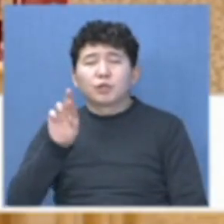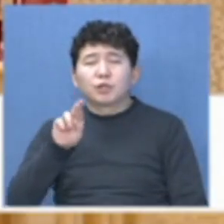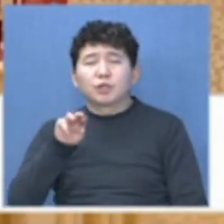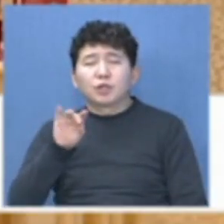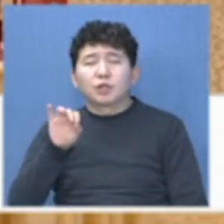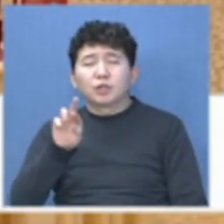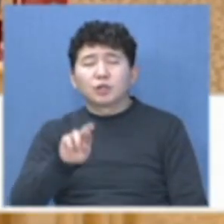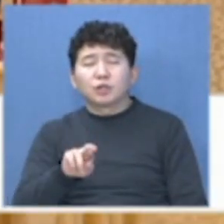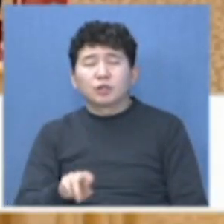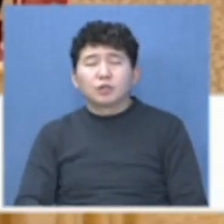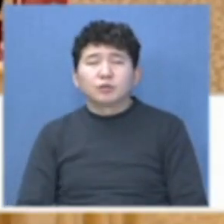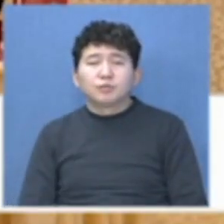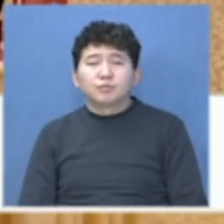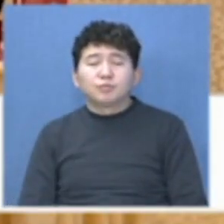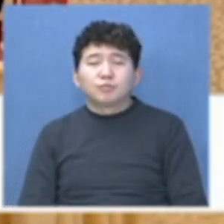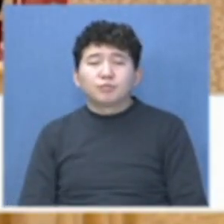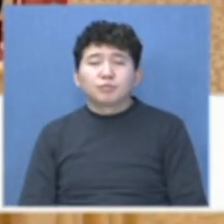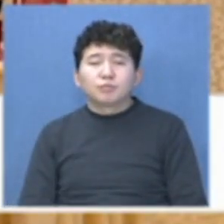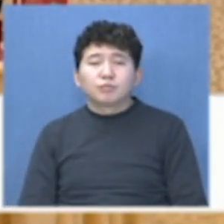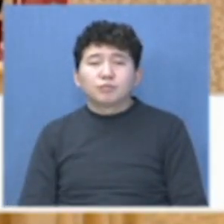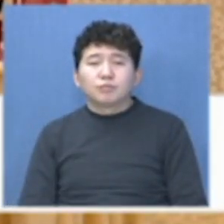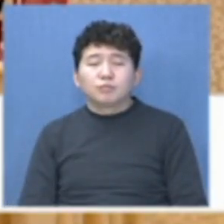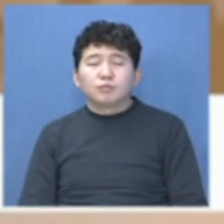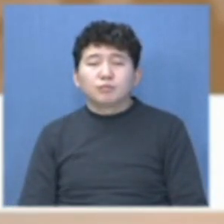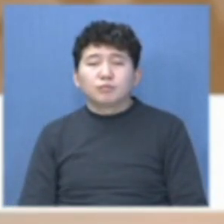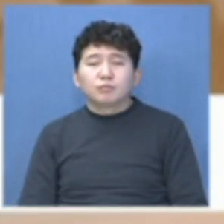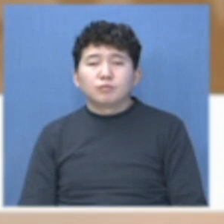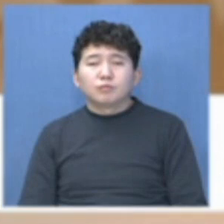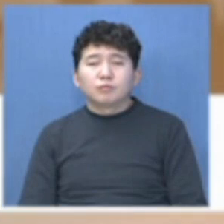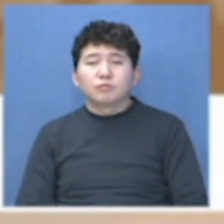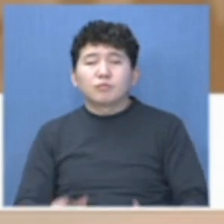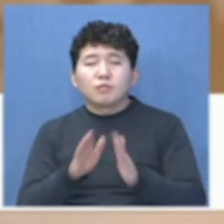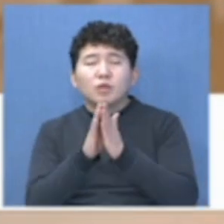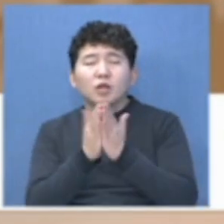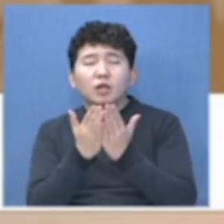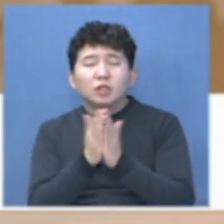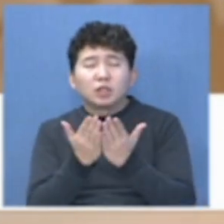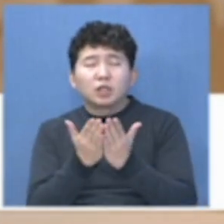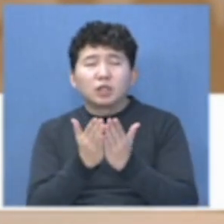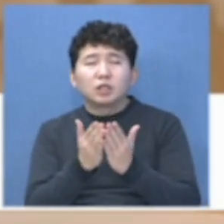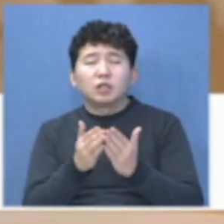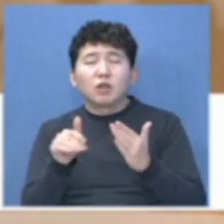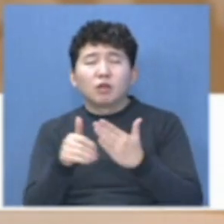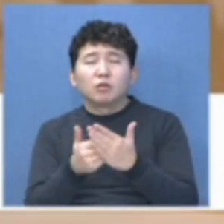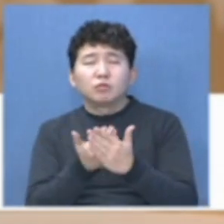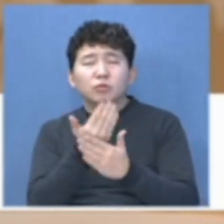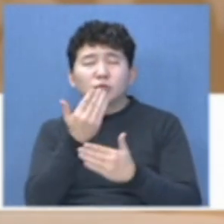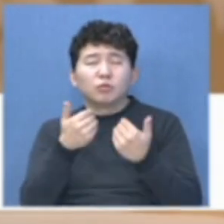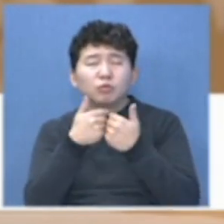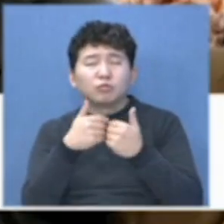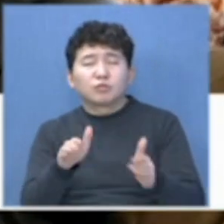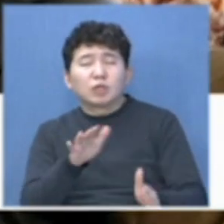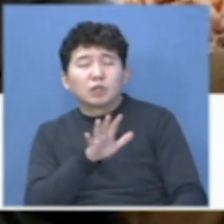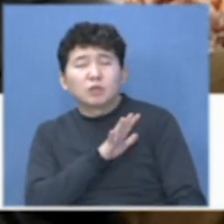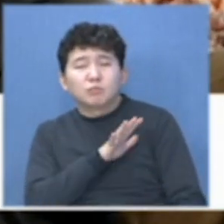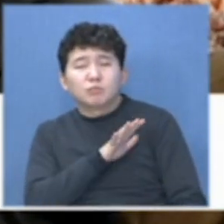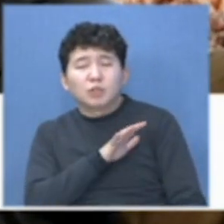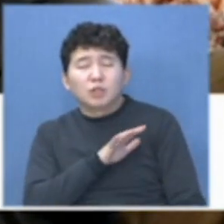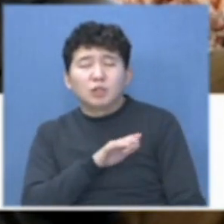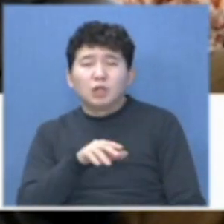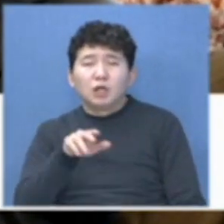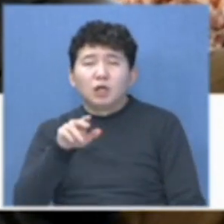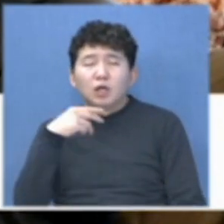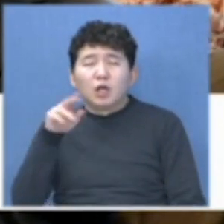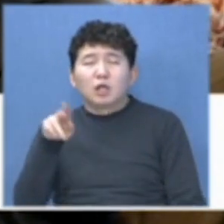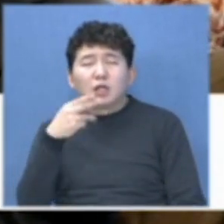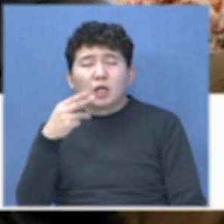Мерекеге арналған шара жерлес желтоқсаншылардың бас қосуы және кітаптың тұсаукесерінен басталды. Шығыстық желтоқсандықтар аталатын кітаптың